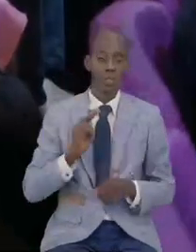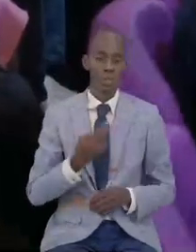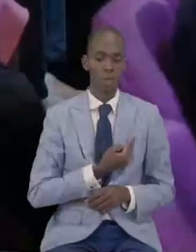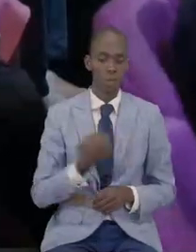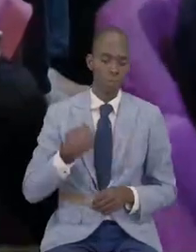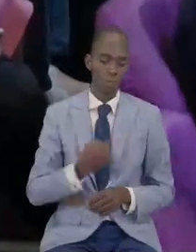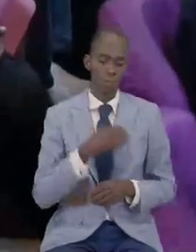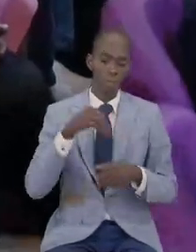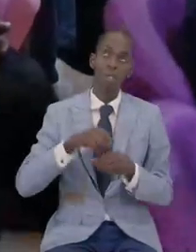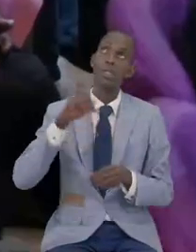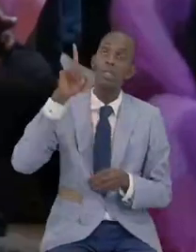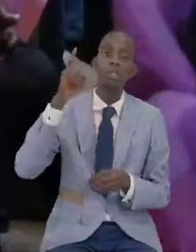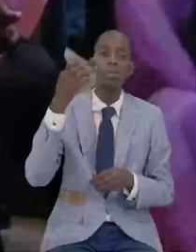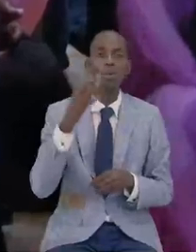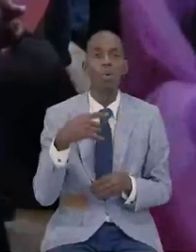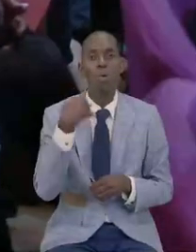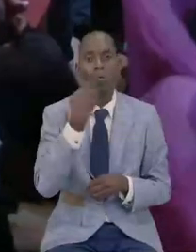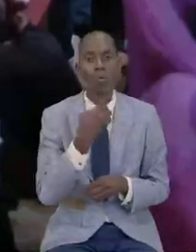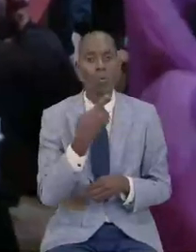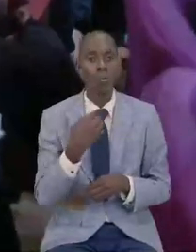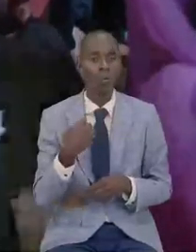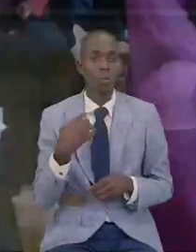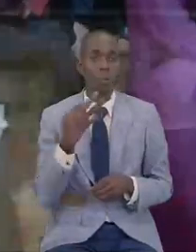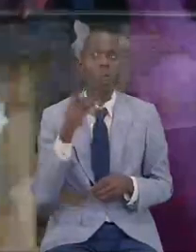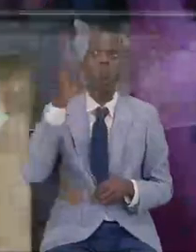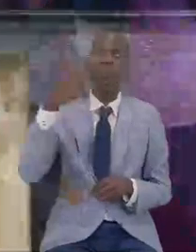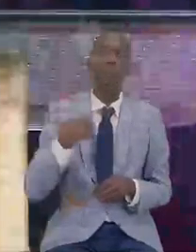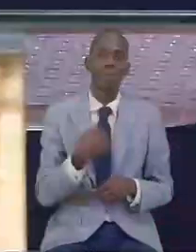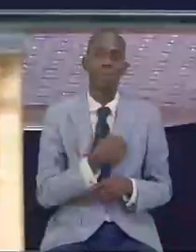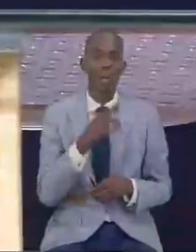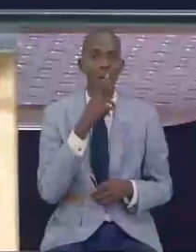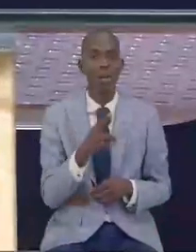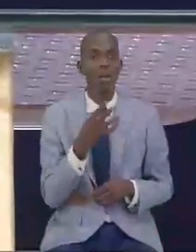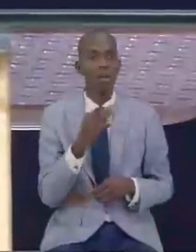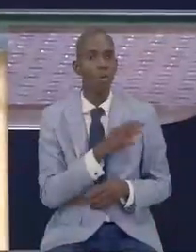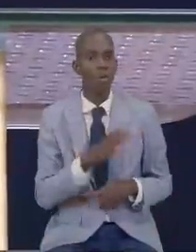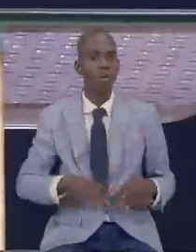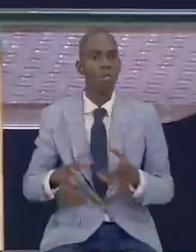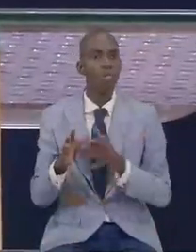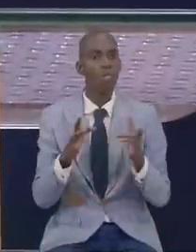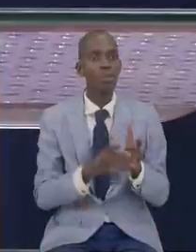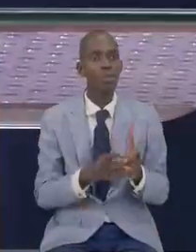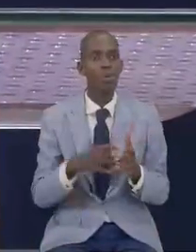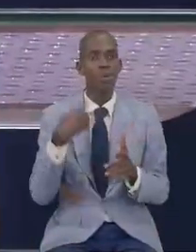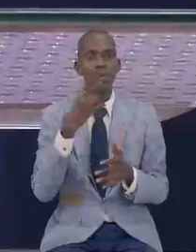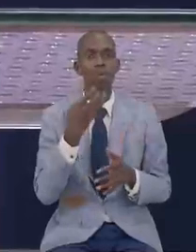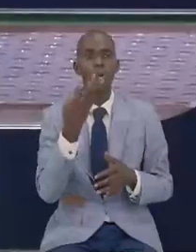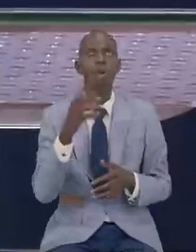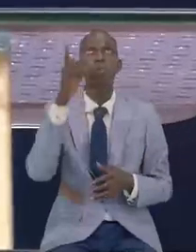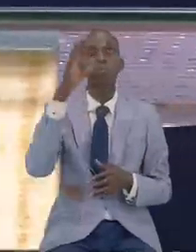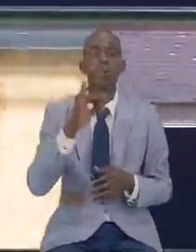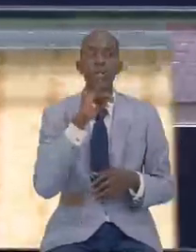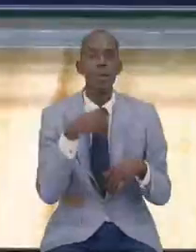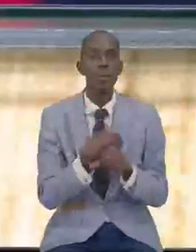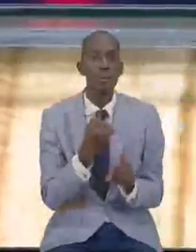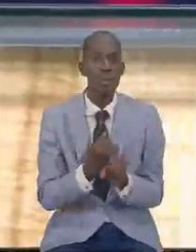Nous sommes à lui. Or, c'est par lui que vous êtes en Jésus-Christ, lequel de par Dieu a été fait pour